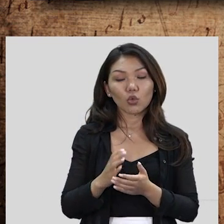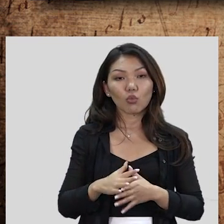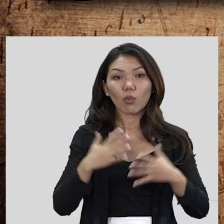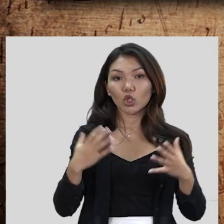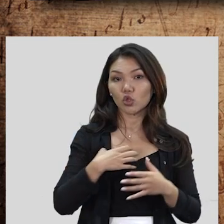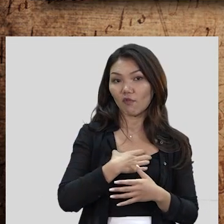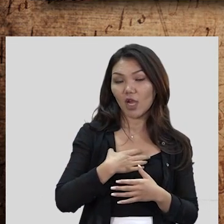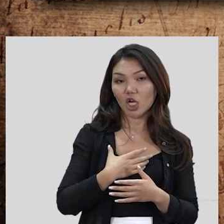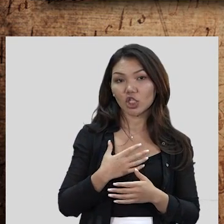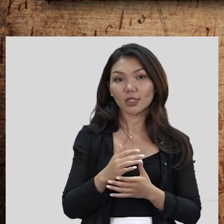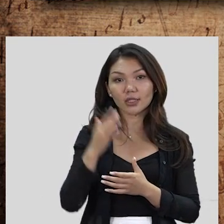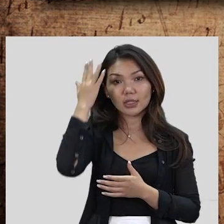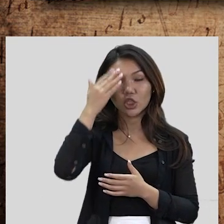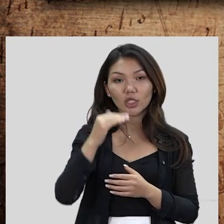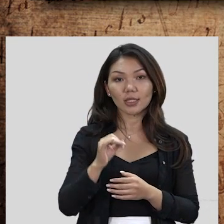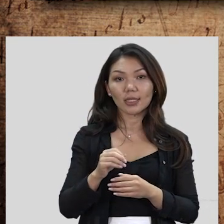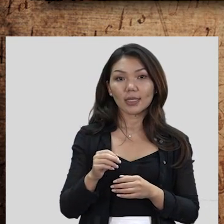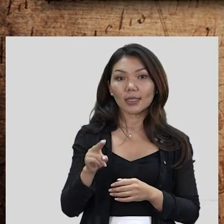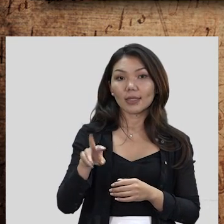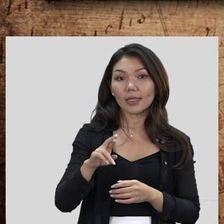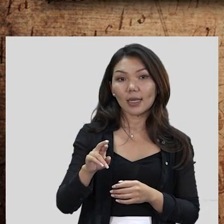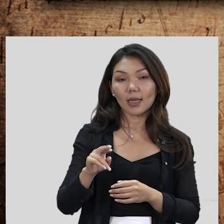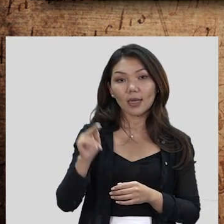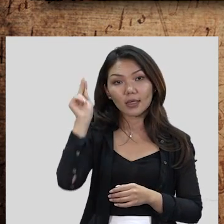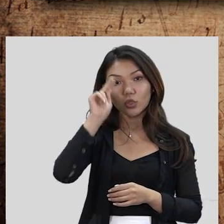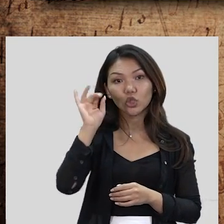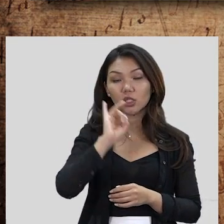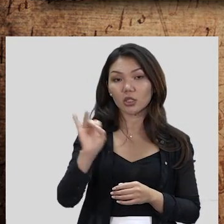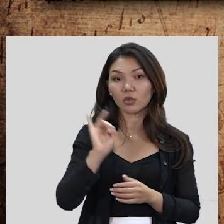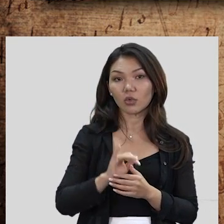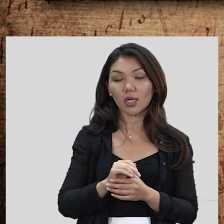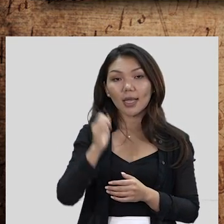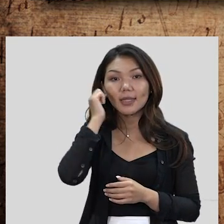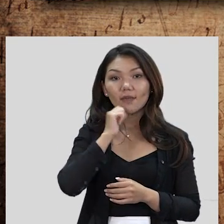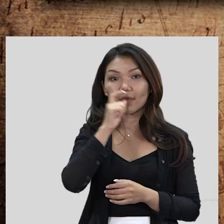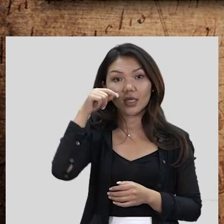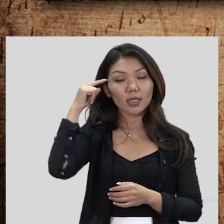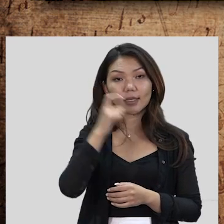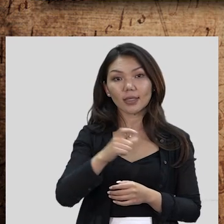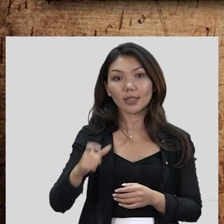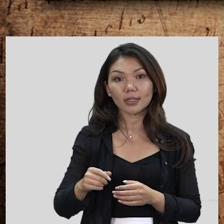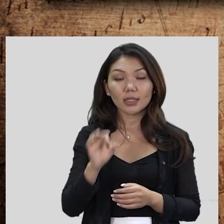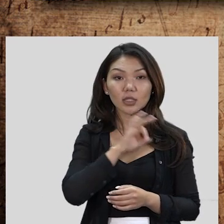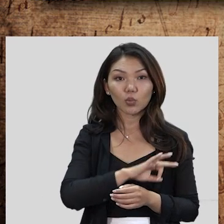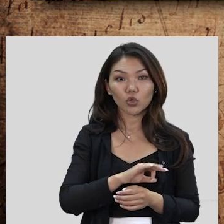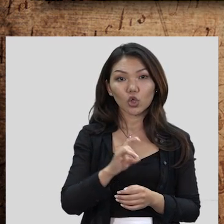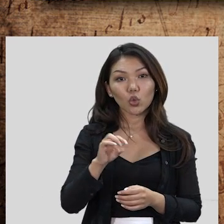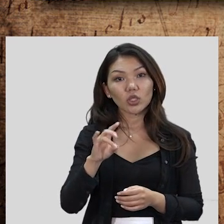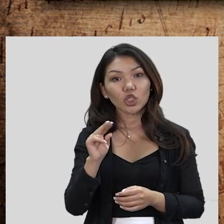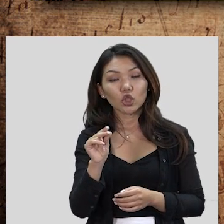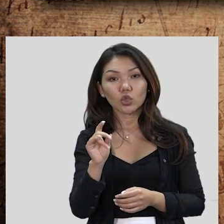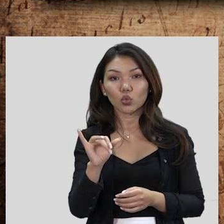истории древние кыргызы как и другие тюркские племена использовали руническую письменность